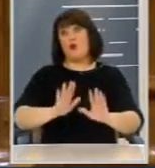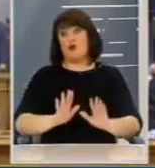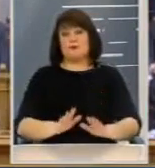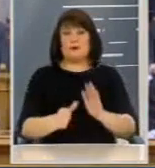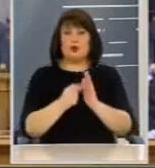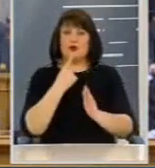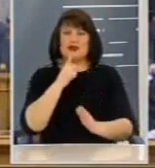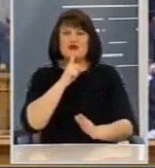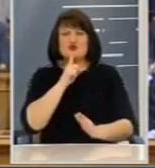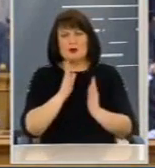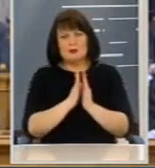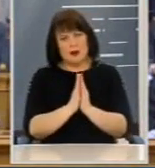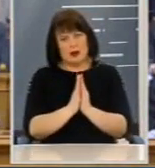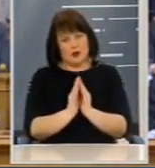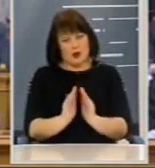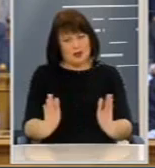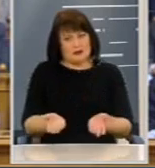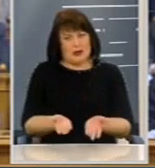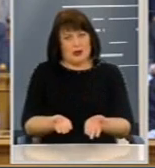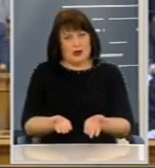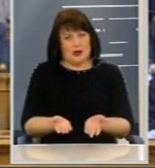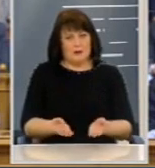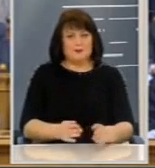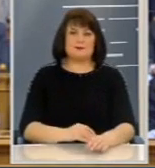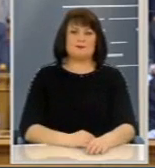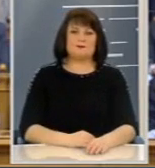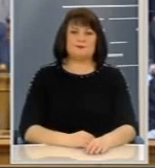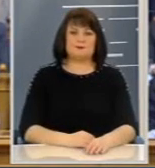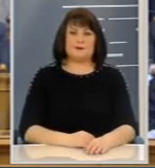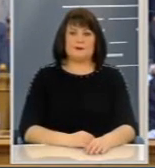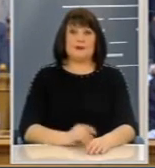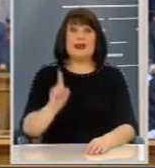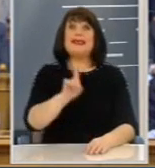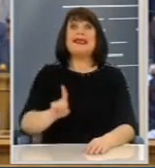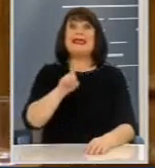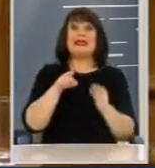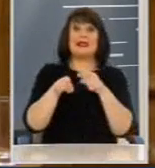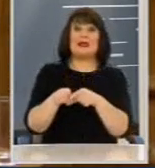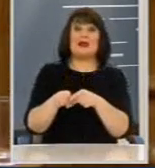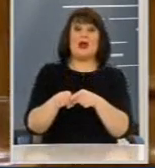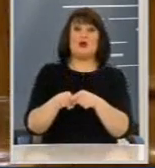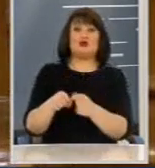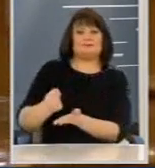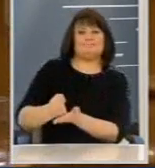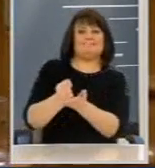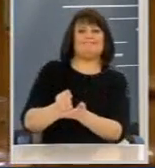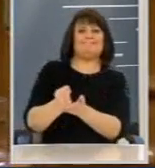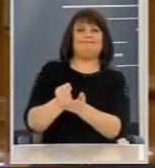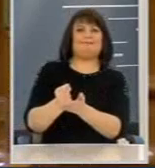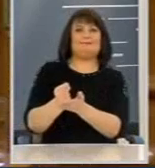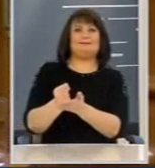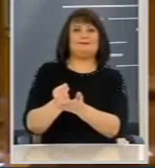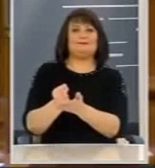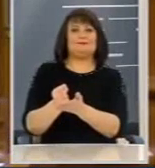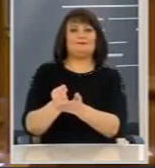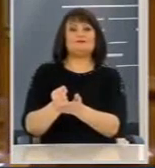Ήσυχα. Παρακαλώ. Βεβαίως όχι όλοι. Όχι όλοι. Ο κ. Μητσοτάκης, συνεπικουρούμενος από